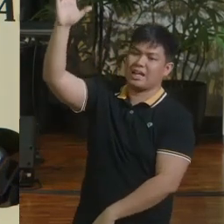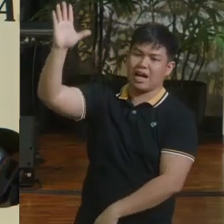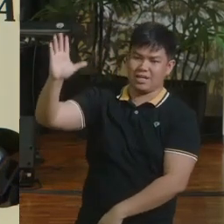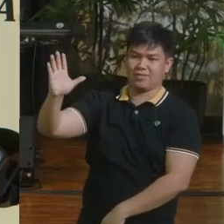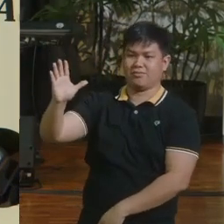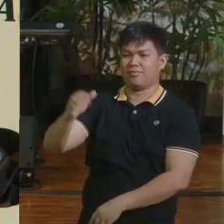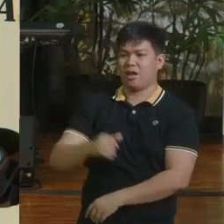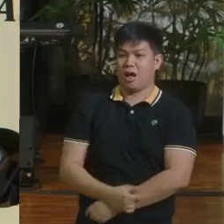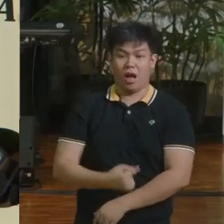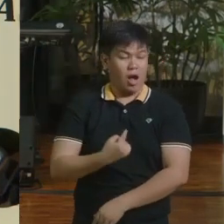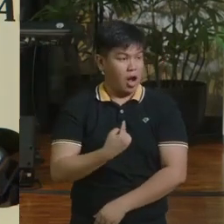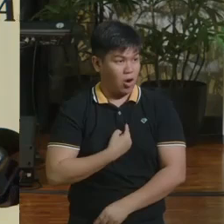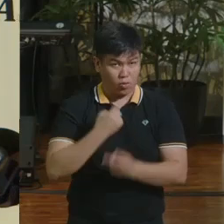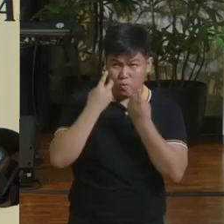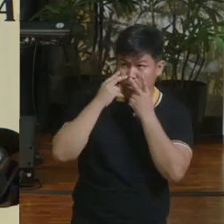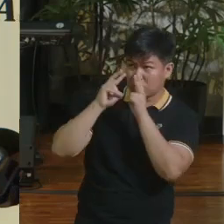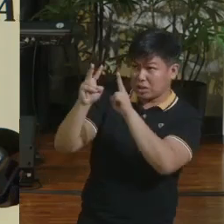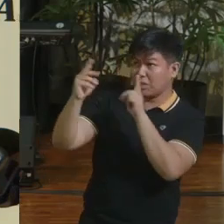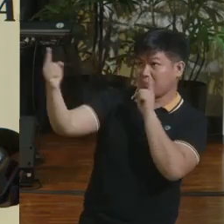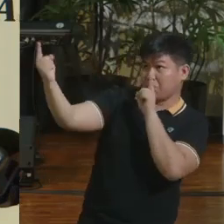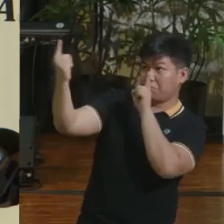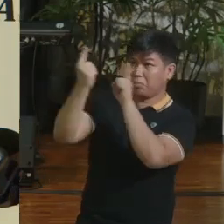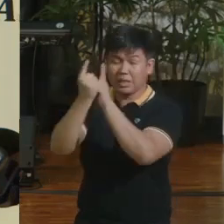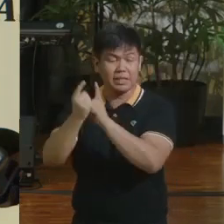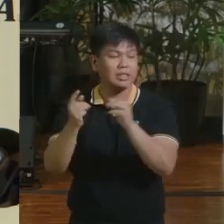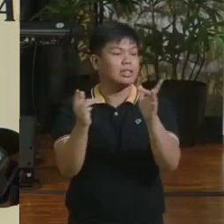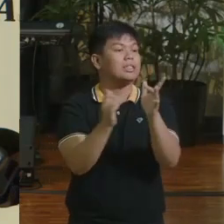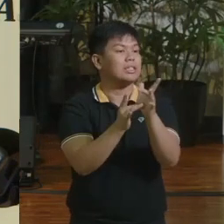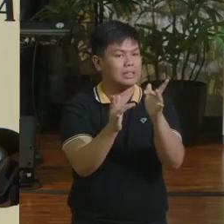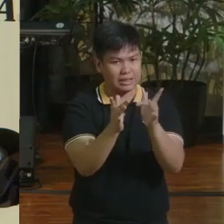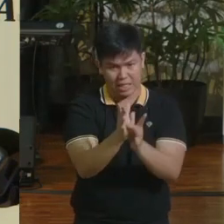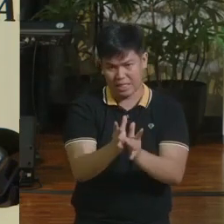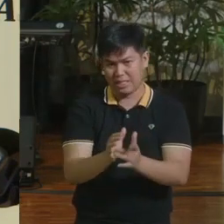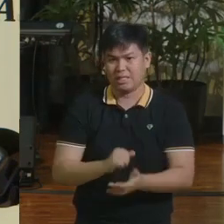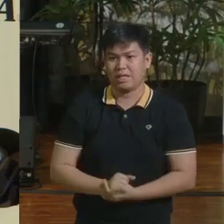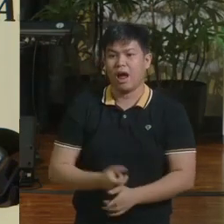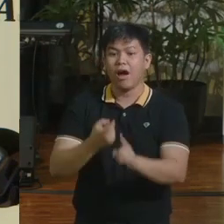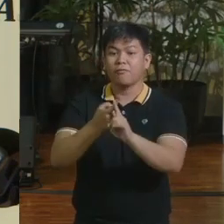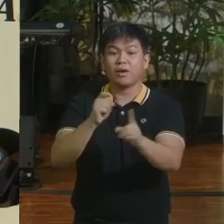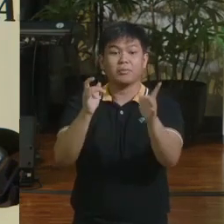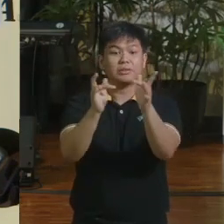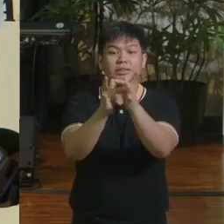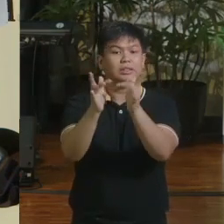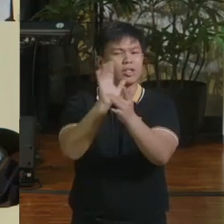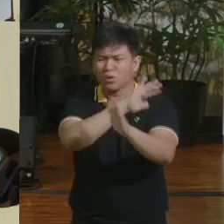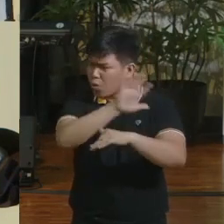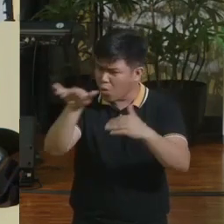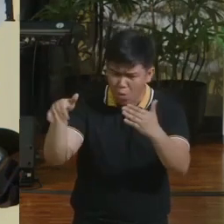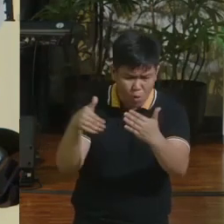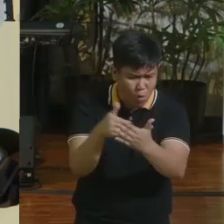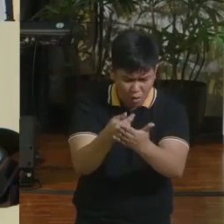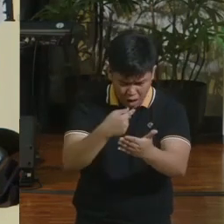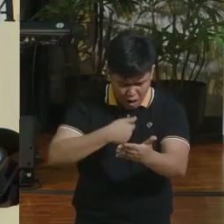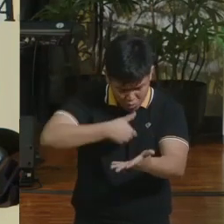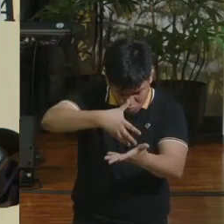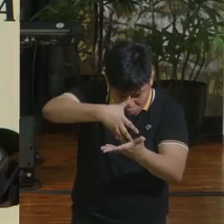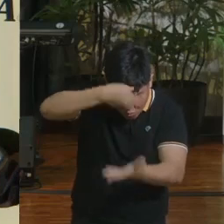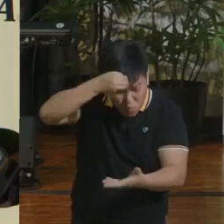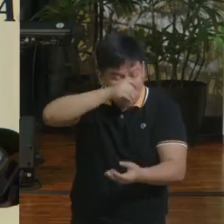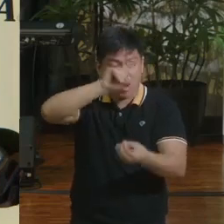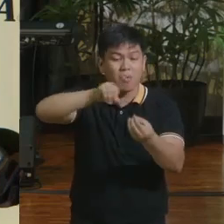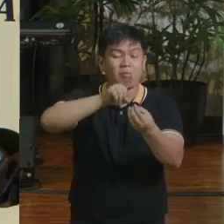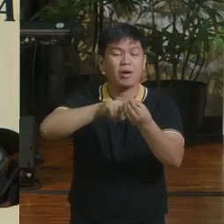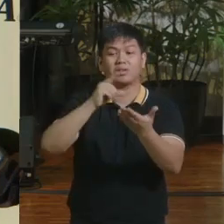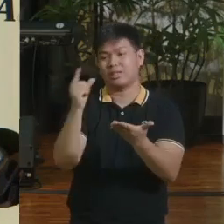ko ang buhay na Kristo Jesus. Nagmula sa Kanya ang mga katotohanan na aking itinuturo